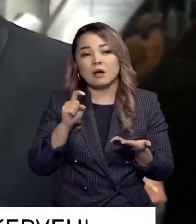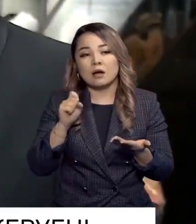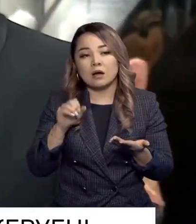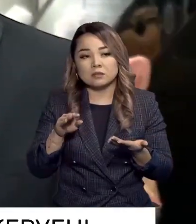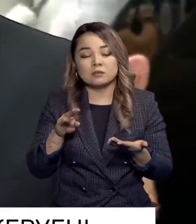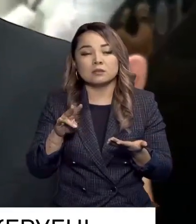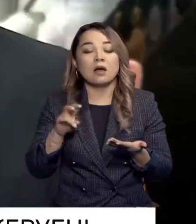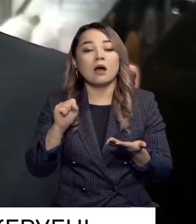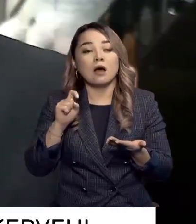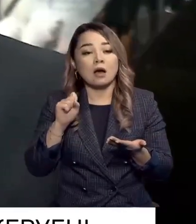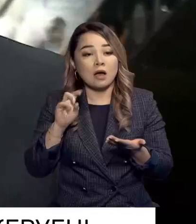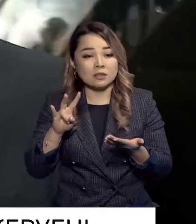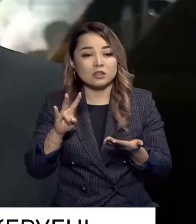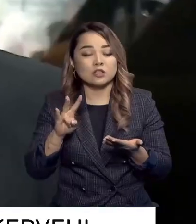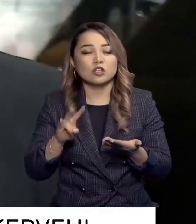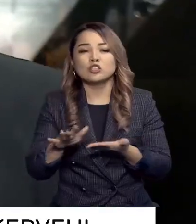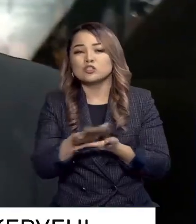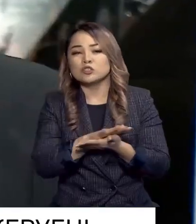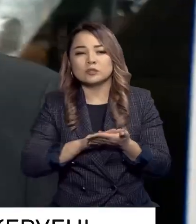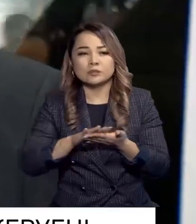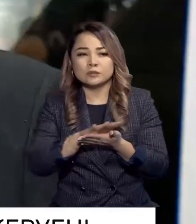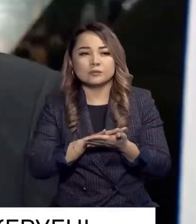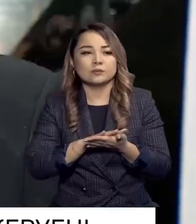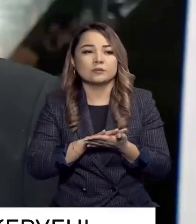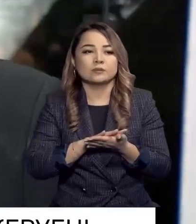Ахаңның ешқандай ақсыз